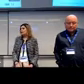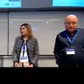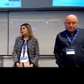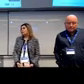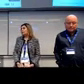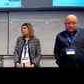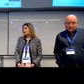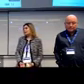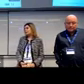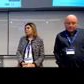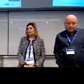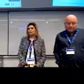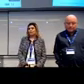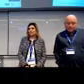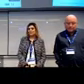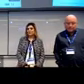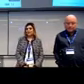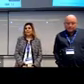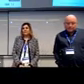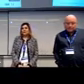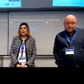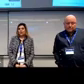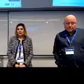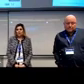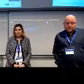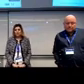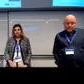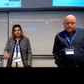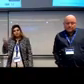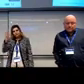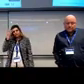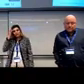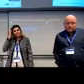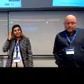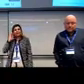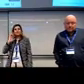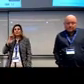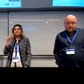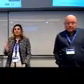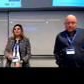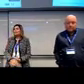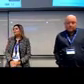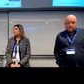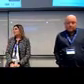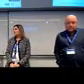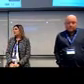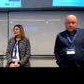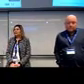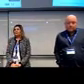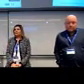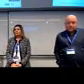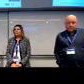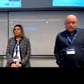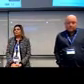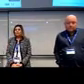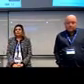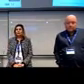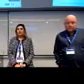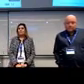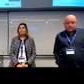rencontrée dans la gestion des affaires. Donc, avec notre manuel,